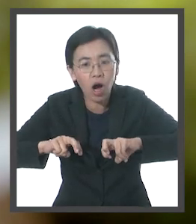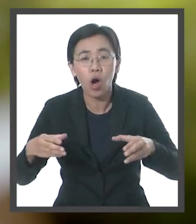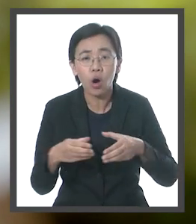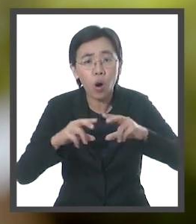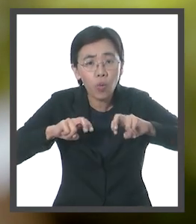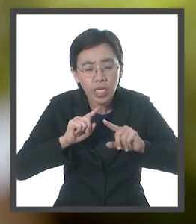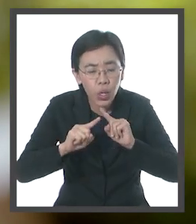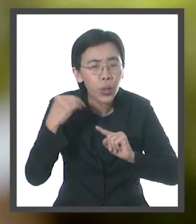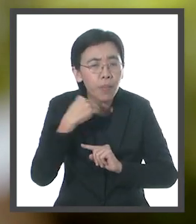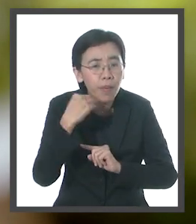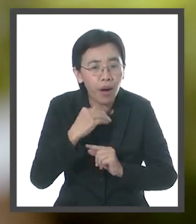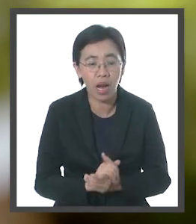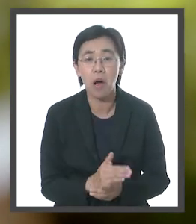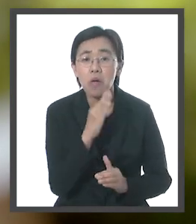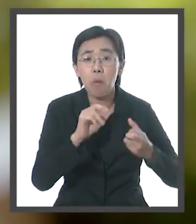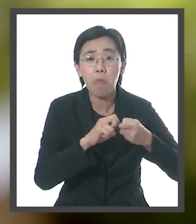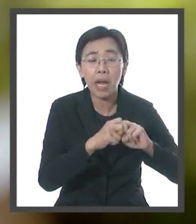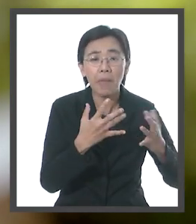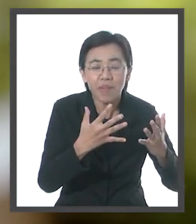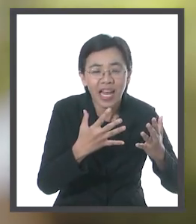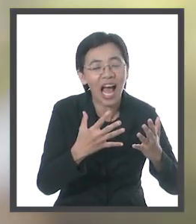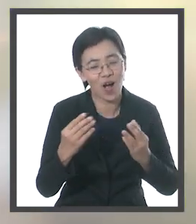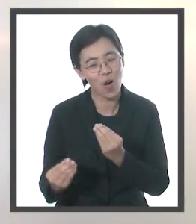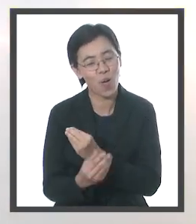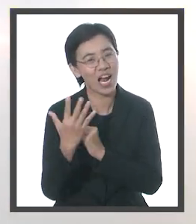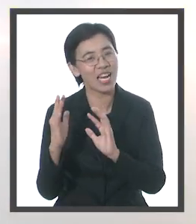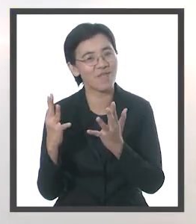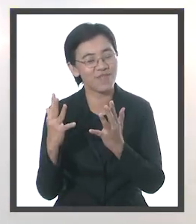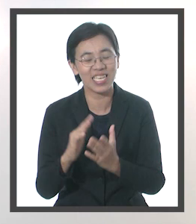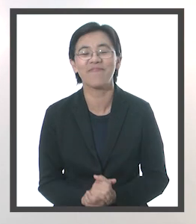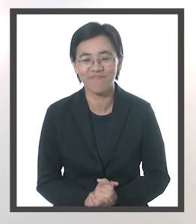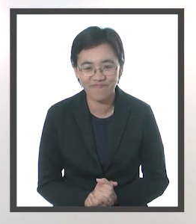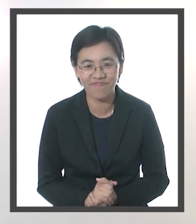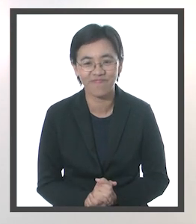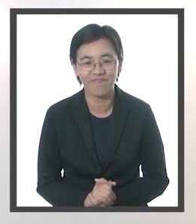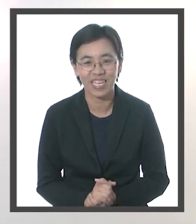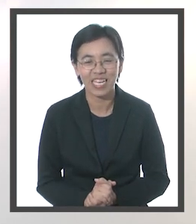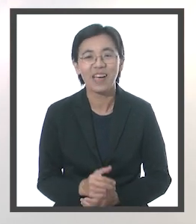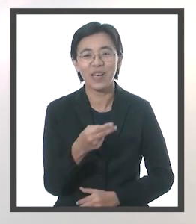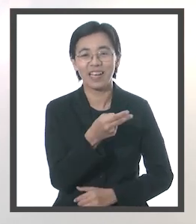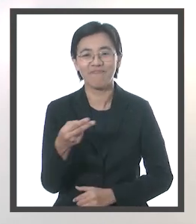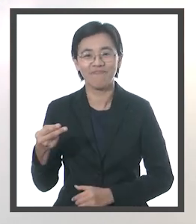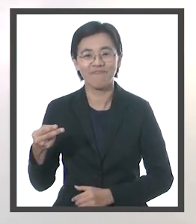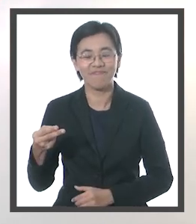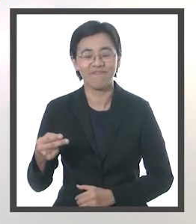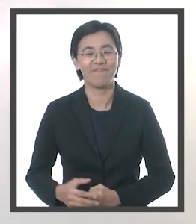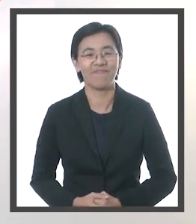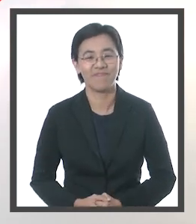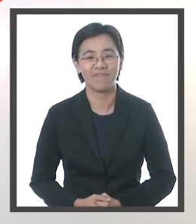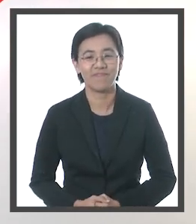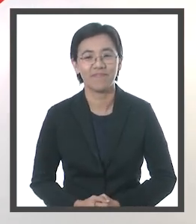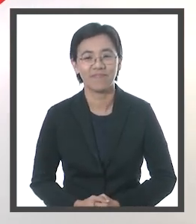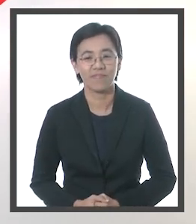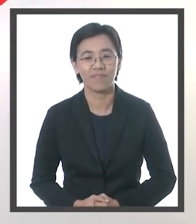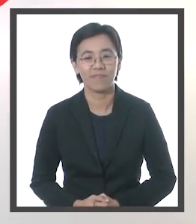จัยเสมอว่าถ้าไม่มีความเสี่ยงก็จะไม่เห็นโอกาสฉะนั้น if there's no risk there's no opportunities